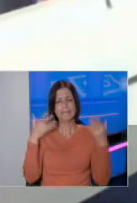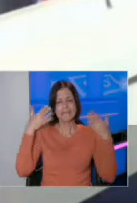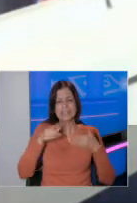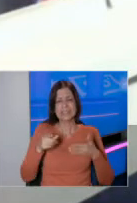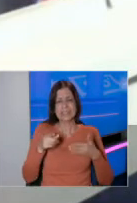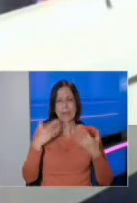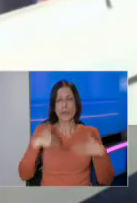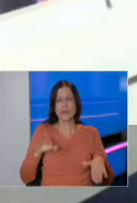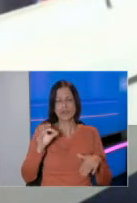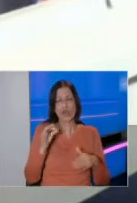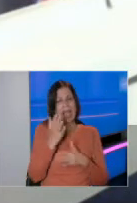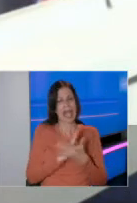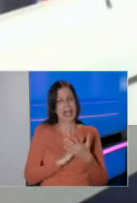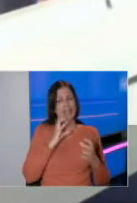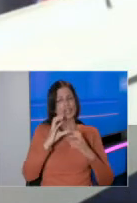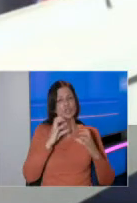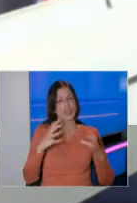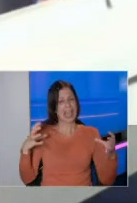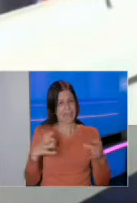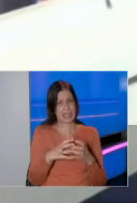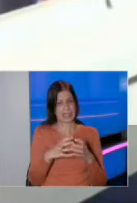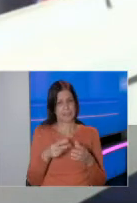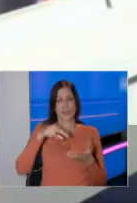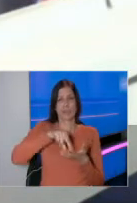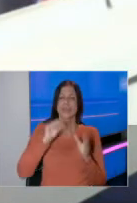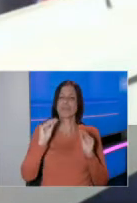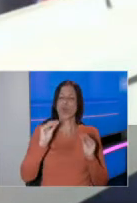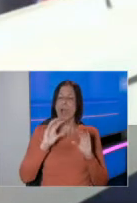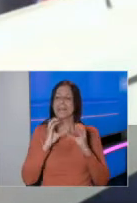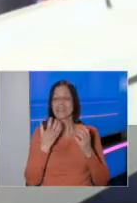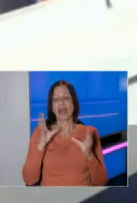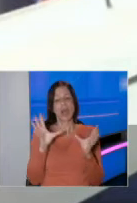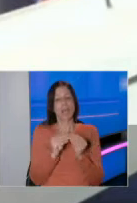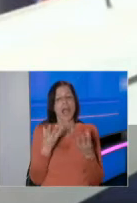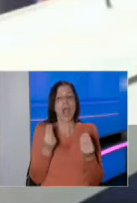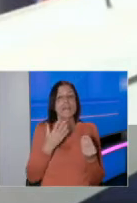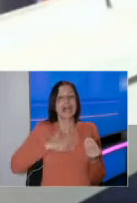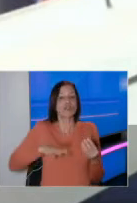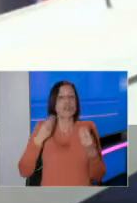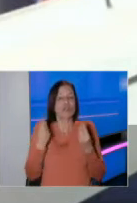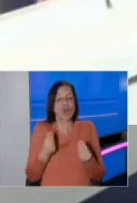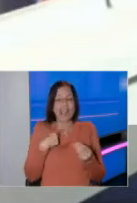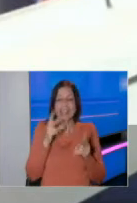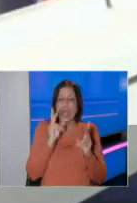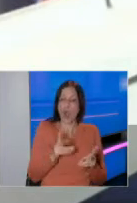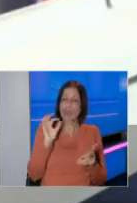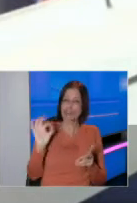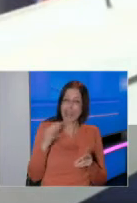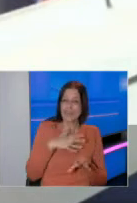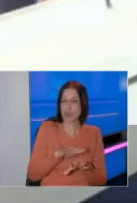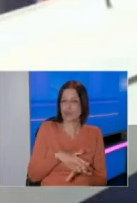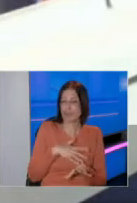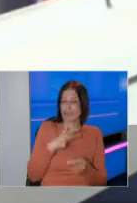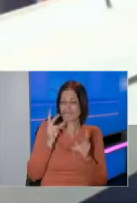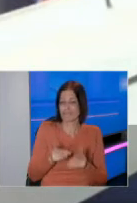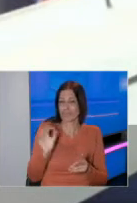החלק התקשורתי חברתי. אז עומדת מורה בכיתה, והיא מלאה רצון טוב, אבל היכולת שלה ותחושת המסוגלות שלה היא כל כך